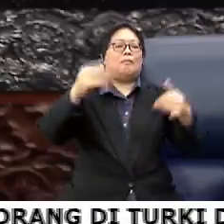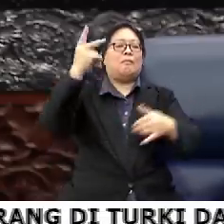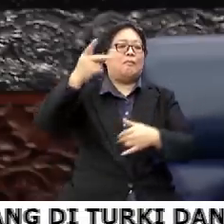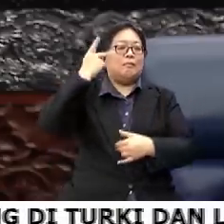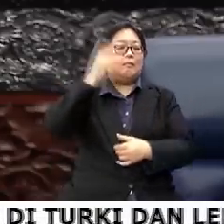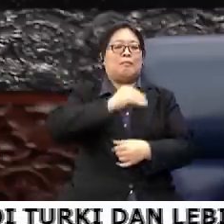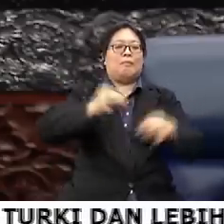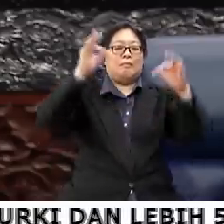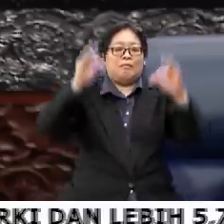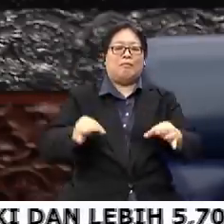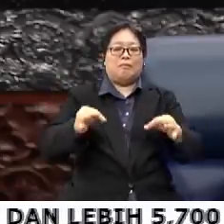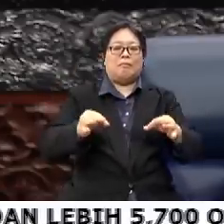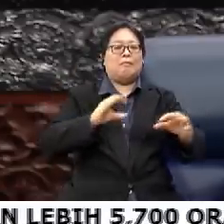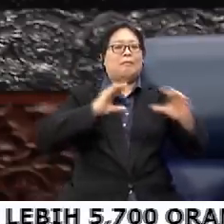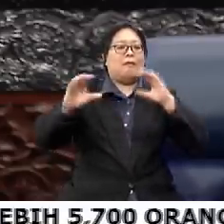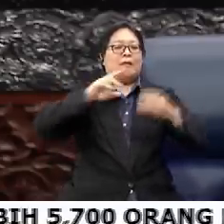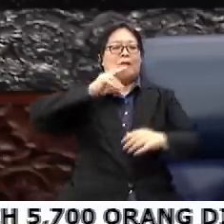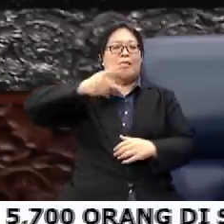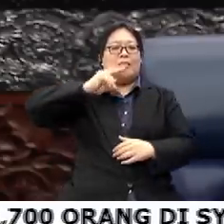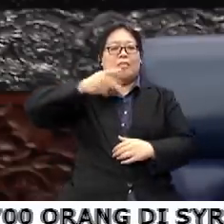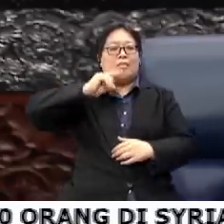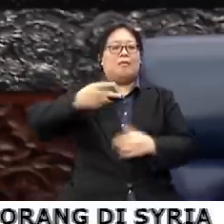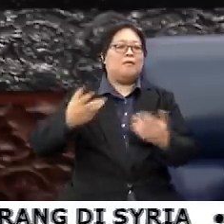membuat keputusan-keputusan cakap tak serupa bikin.